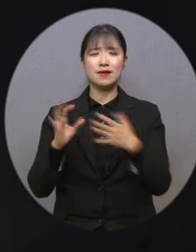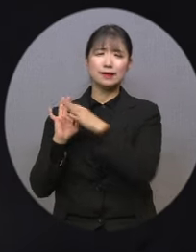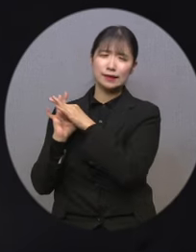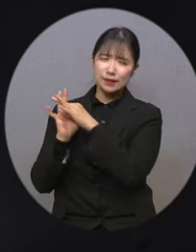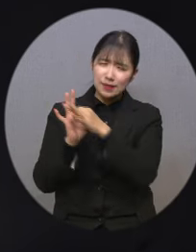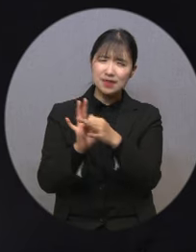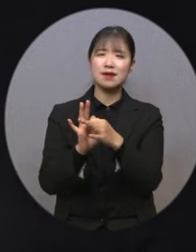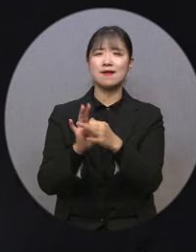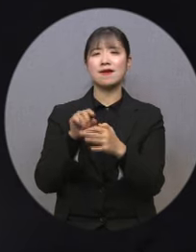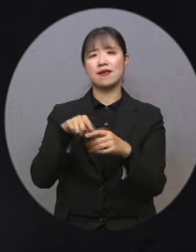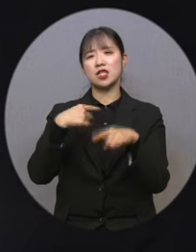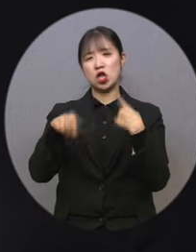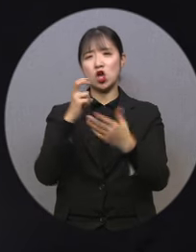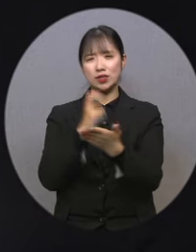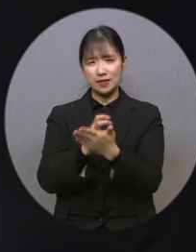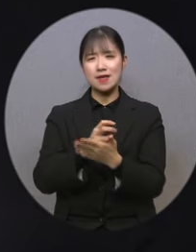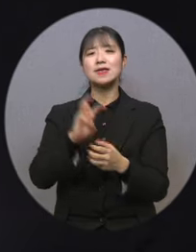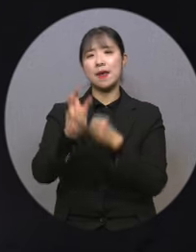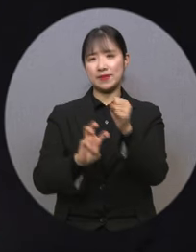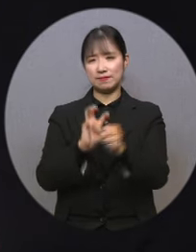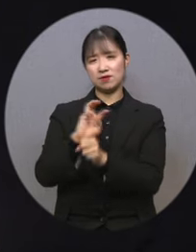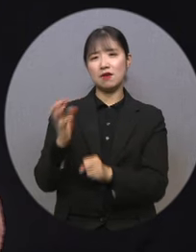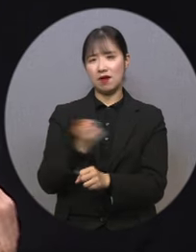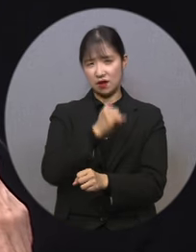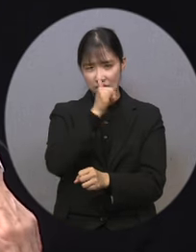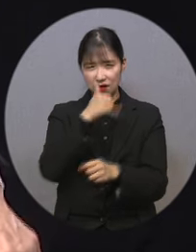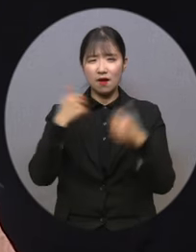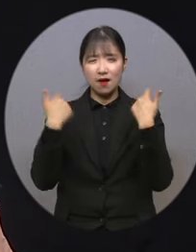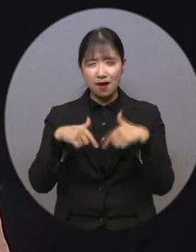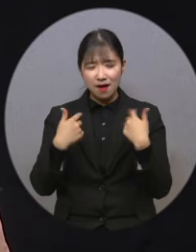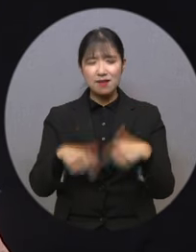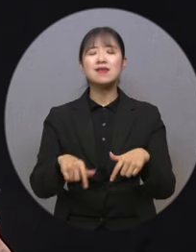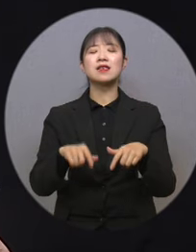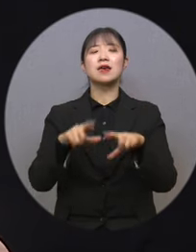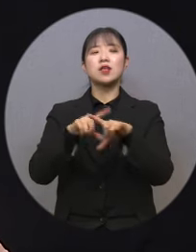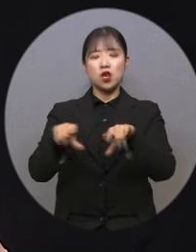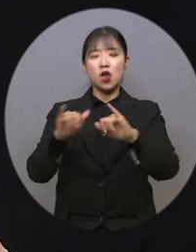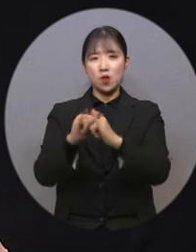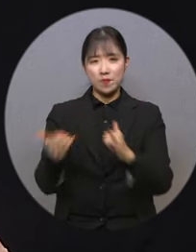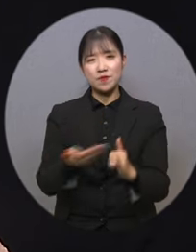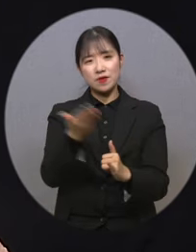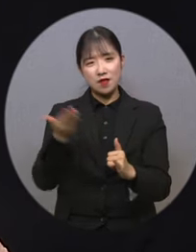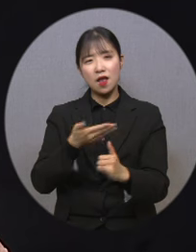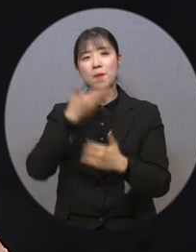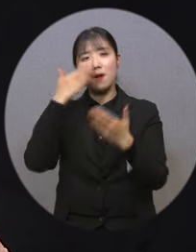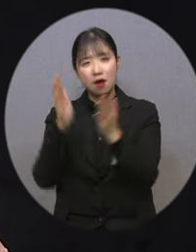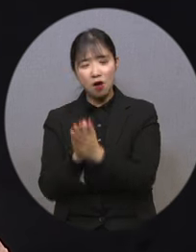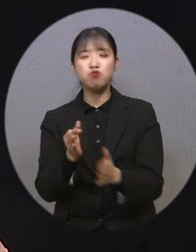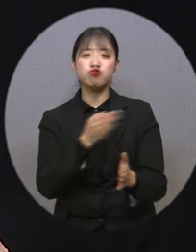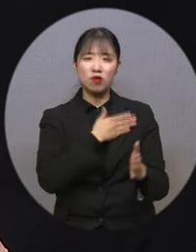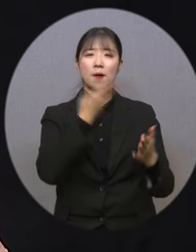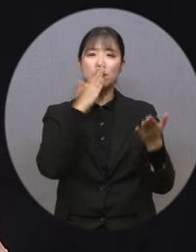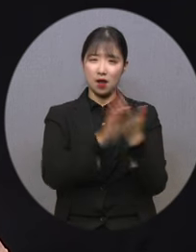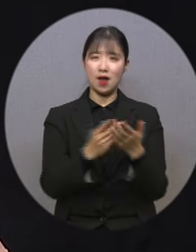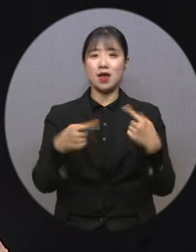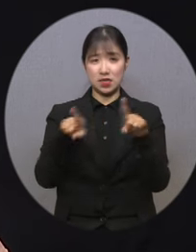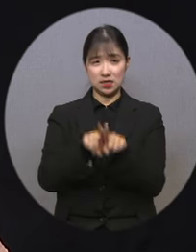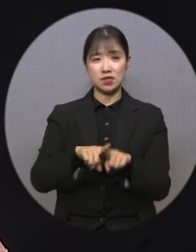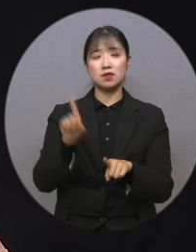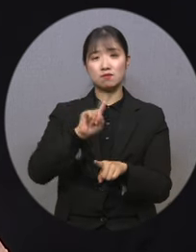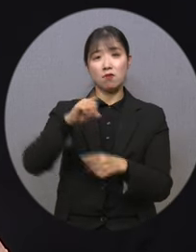일관성 있는 정책을 30년 가지고 있었고 언제나 서민들 편에 있으면서도 부자들 편도 들어요. 상속세 폐지,